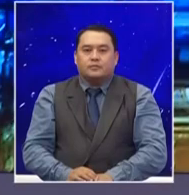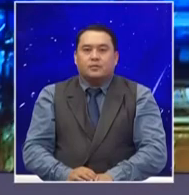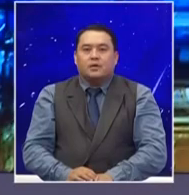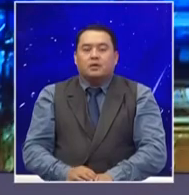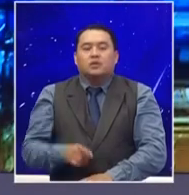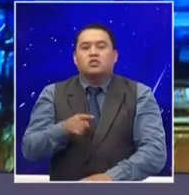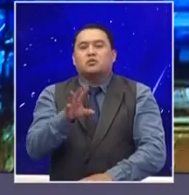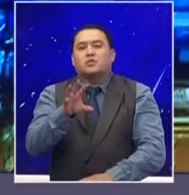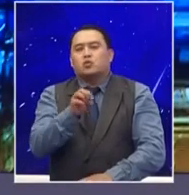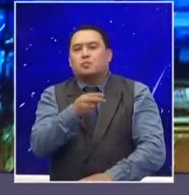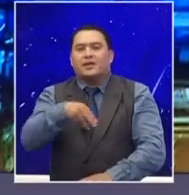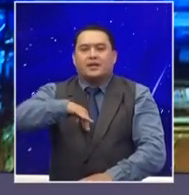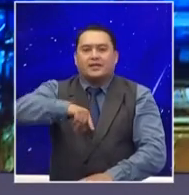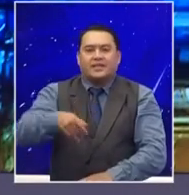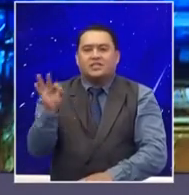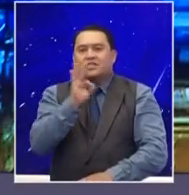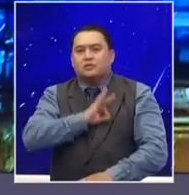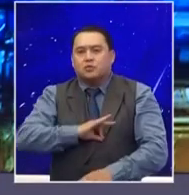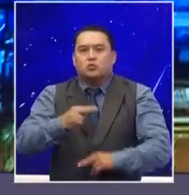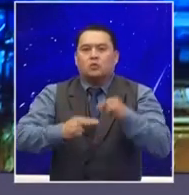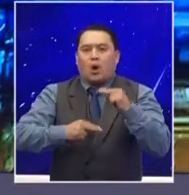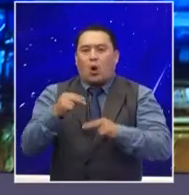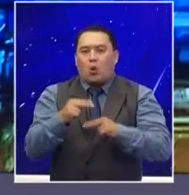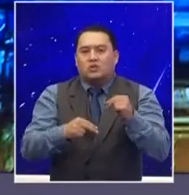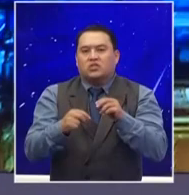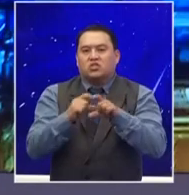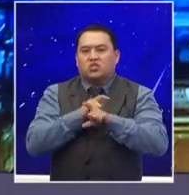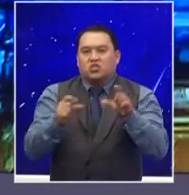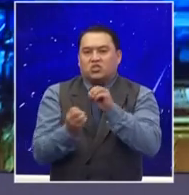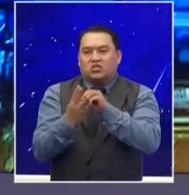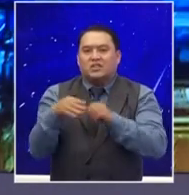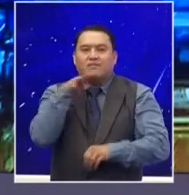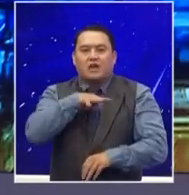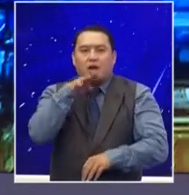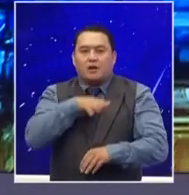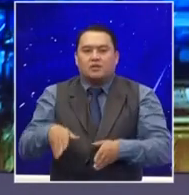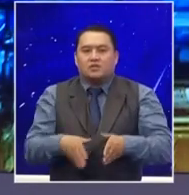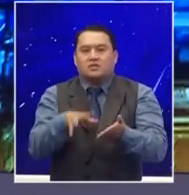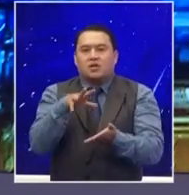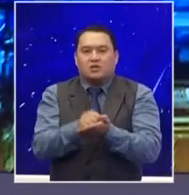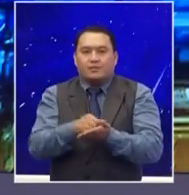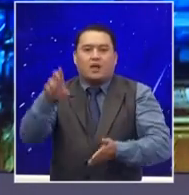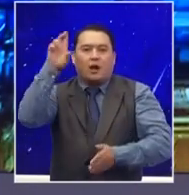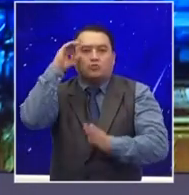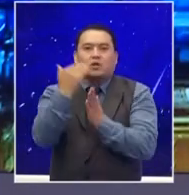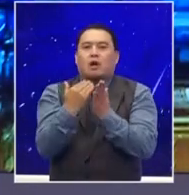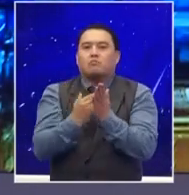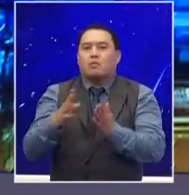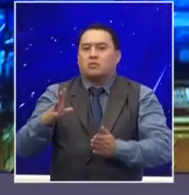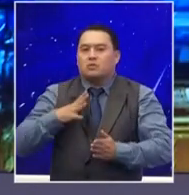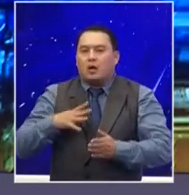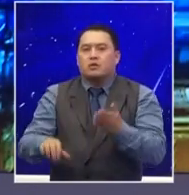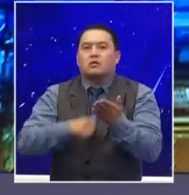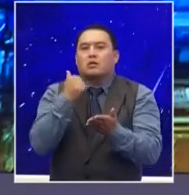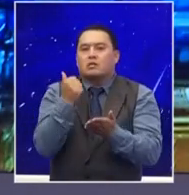Более 1,5 миллиарда тенге использованы на строительство 14 объектов Текели по дорожной карте занятости.